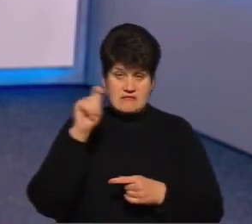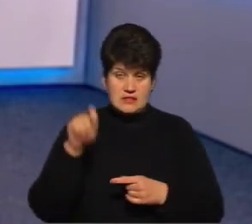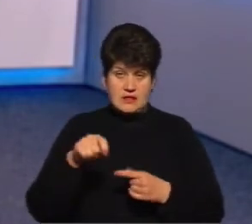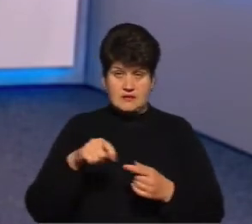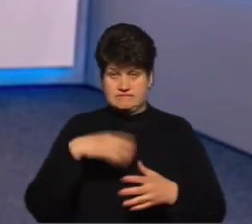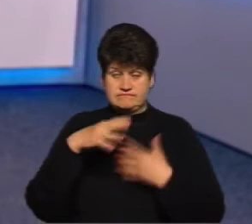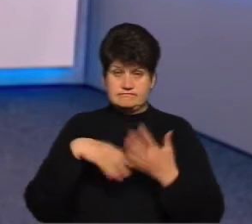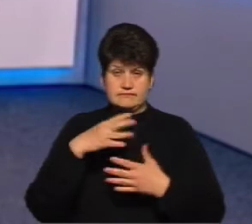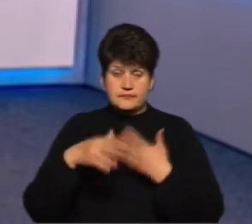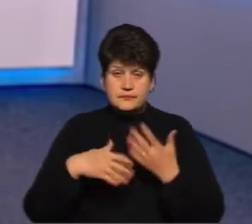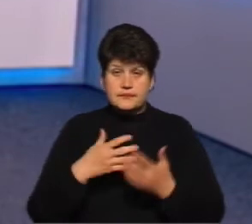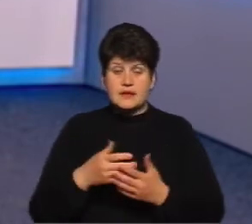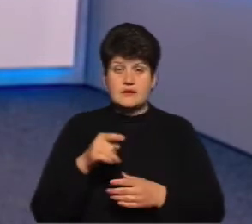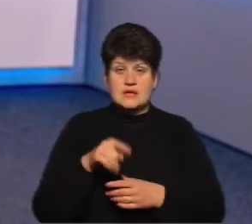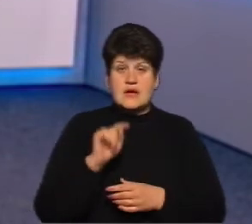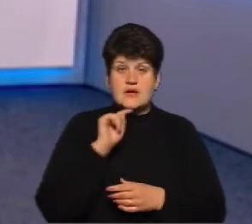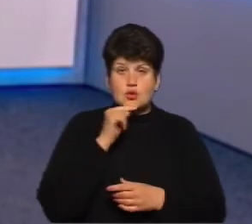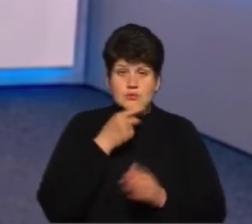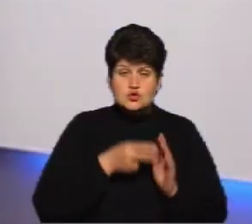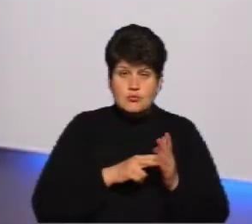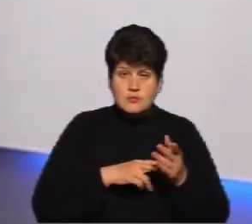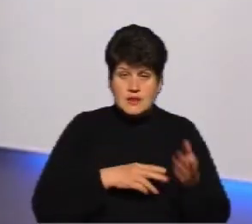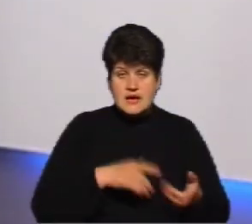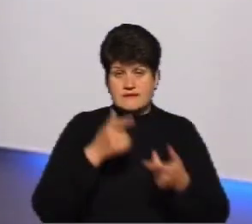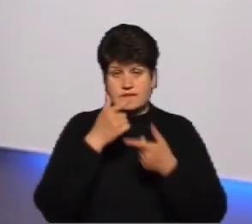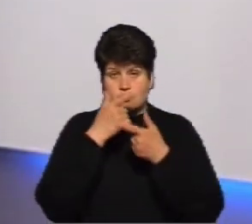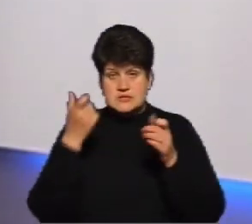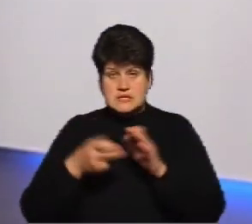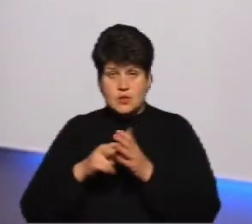в економічному плані, і в інформаційному плані, і